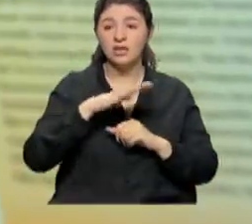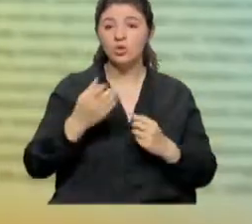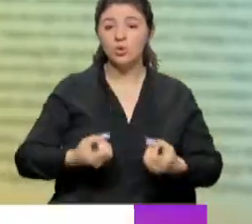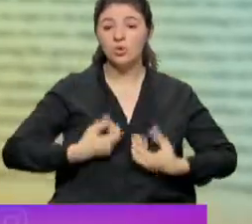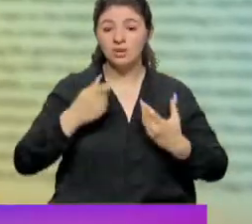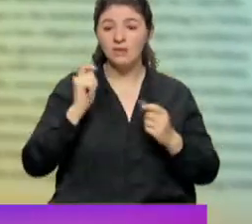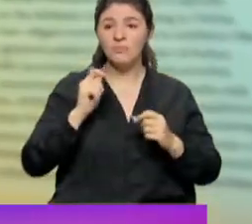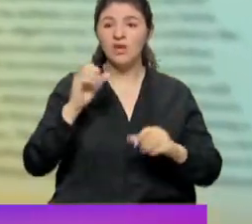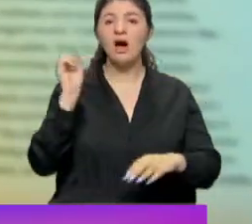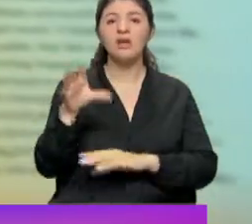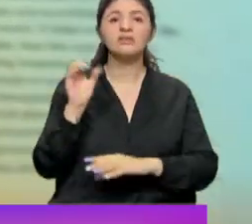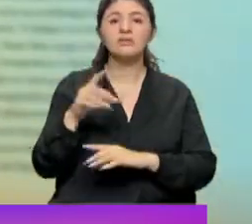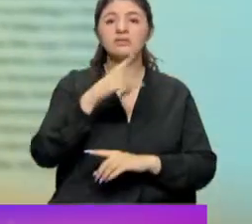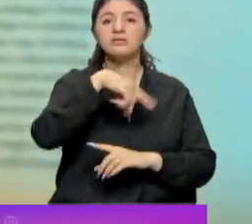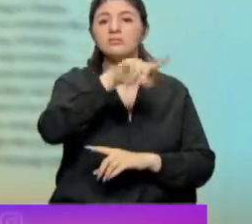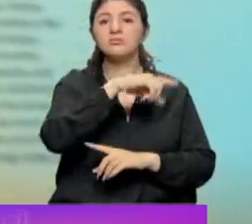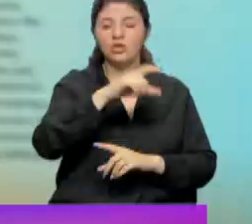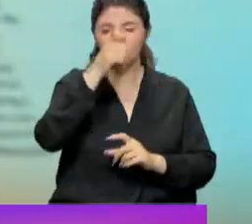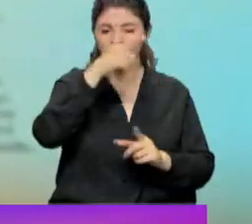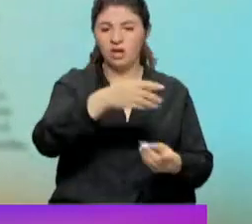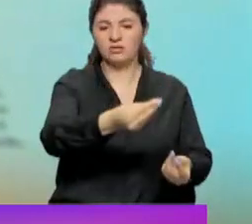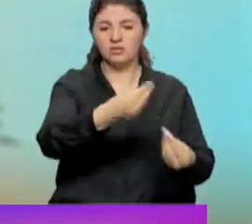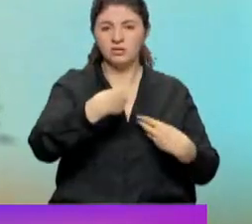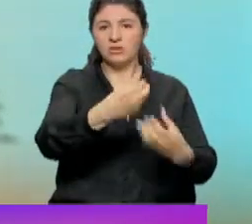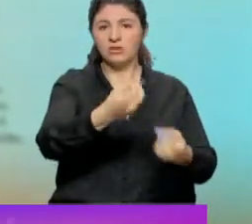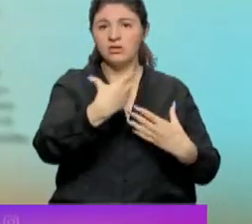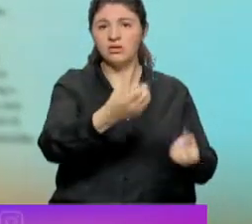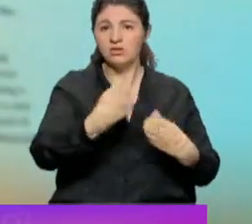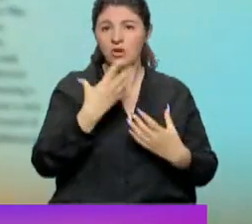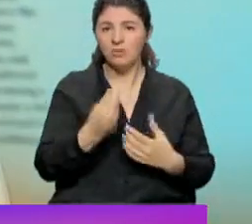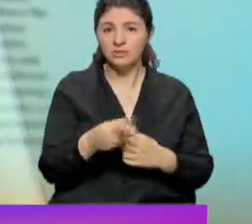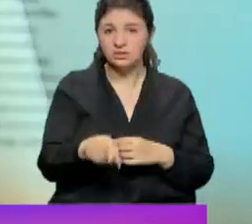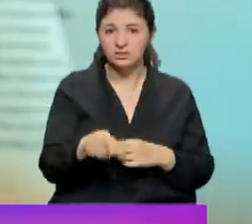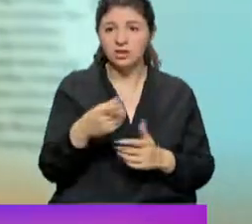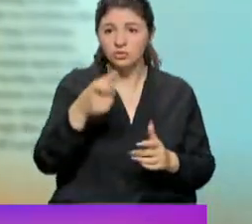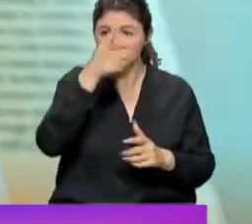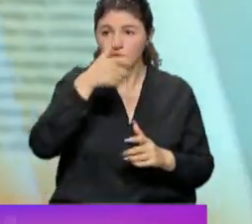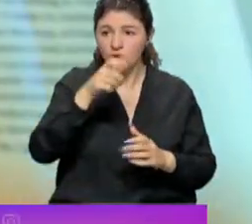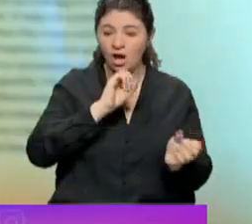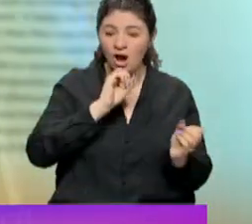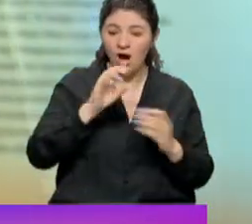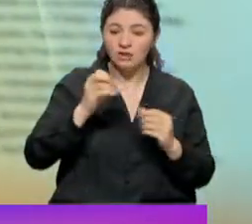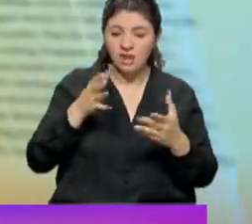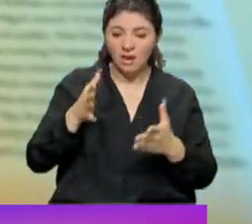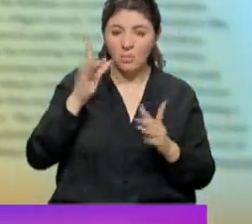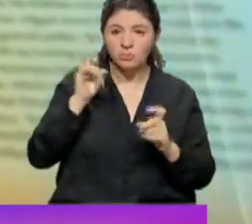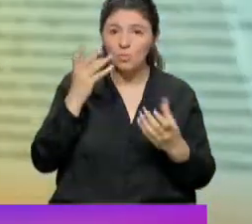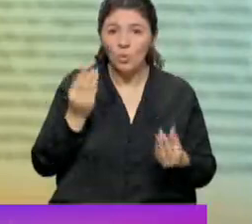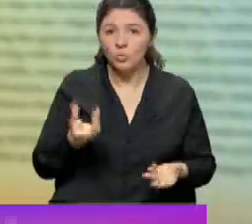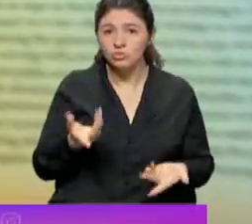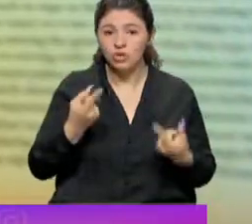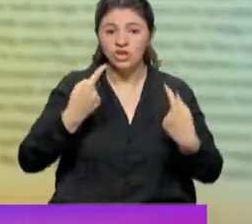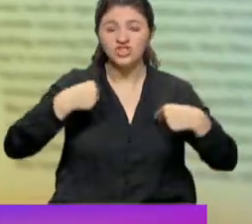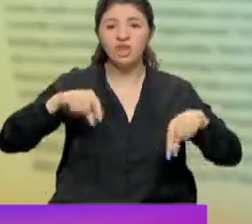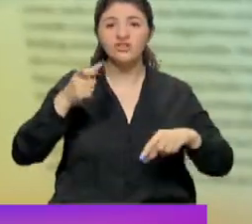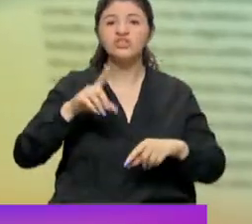ürettiği atıkları Türkiye'ye getirmesi Türkiye atık deposu oldu